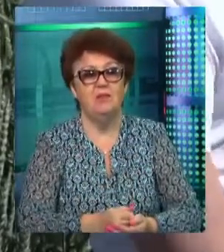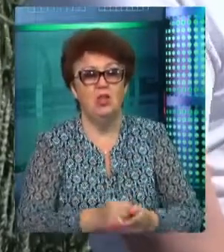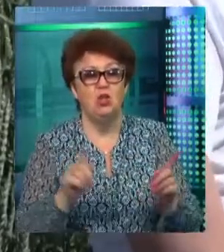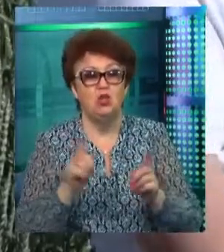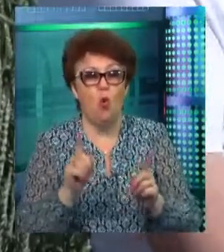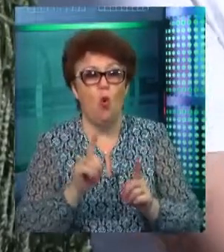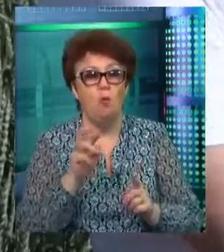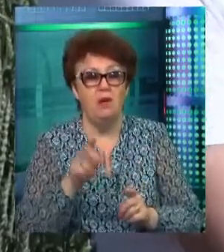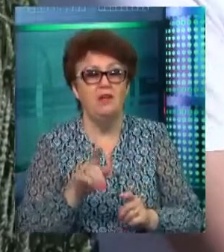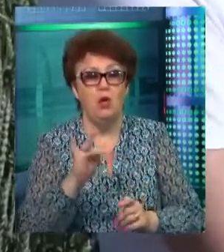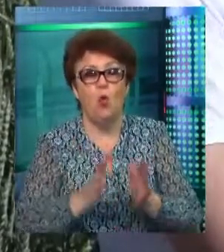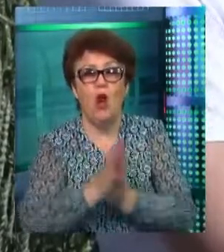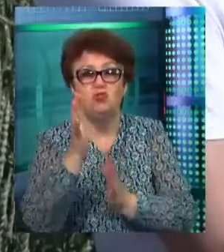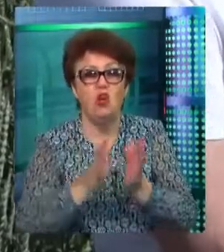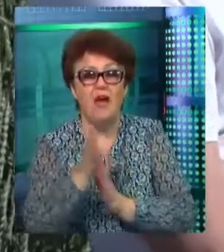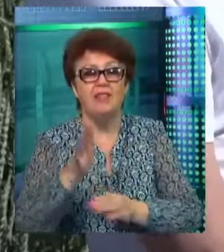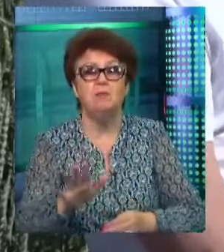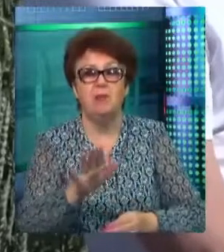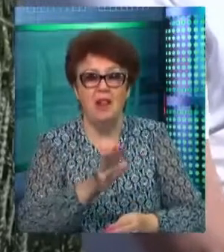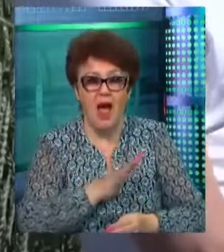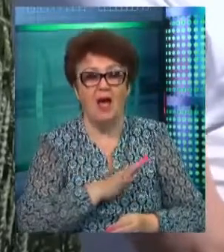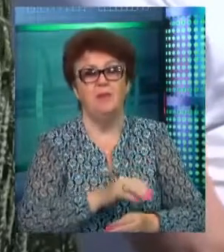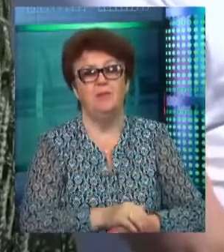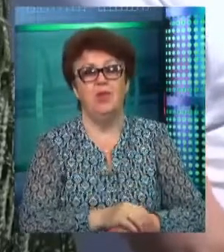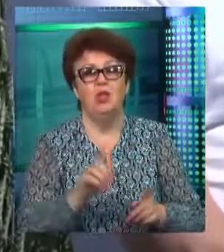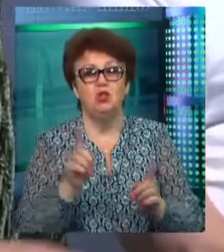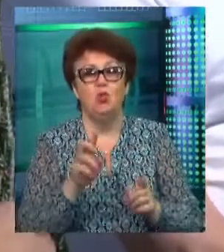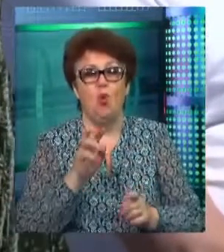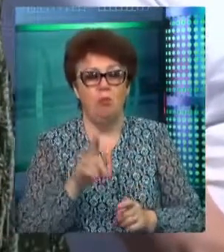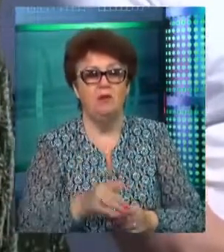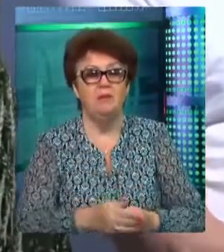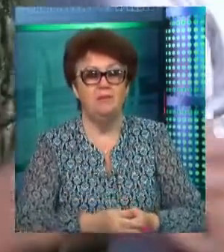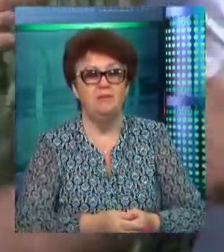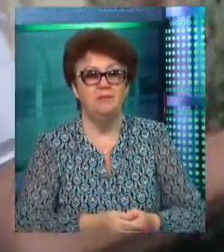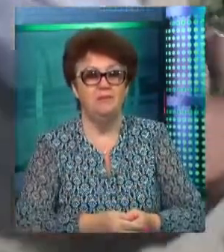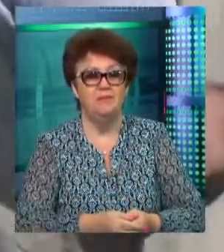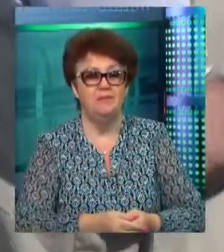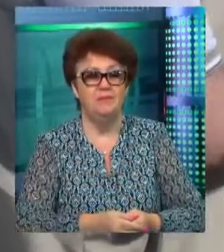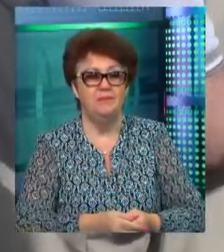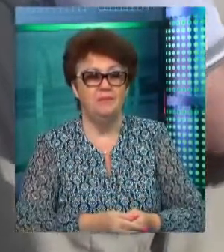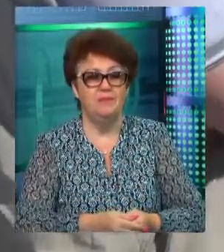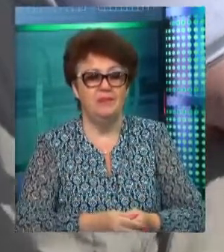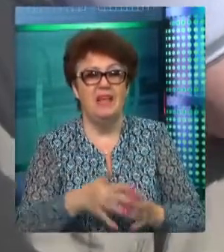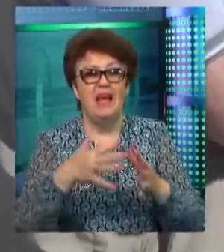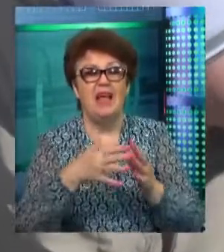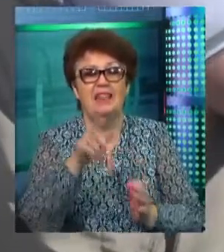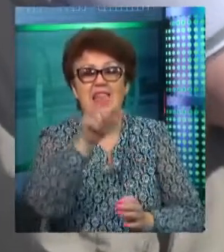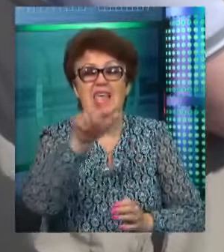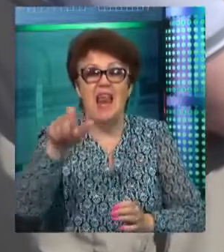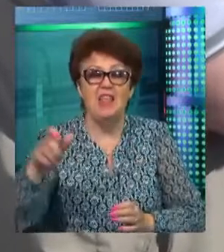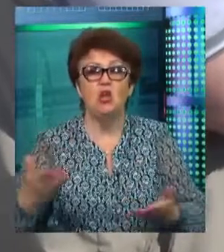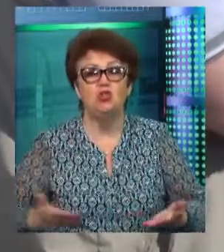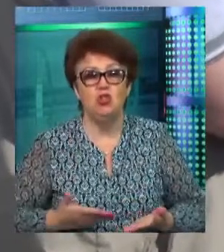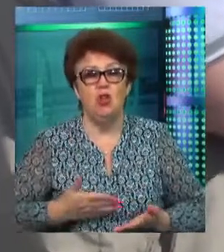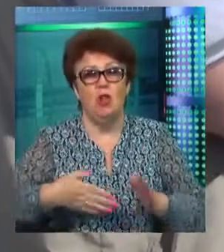во-первых урожайность было чтобы наблюдать население рекордом население же